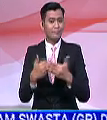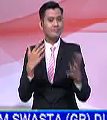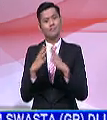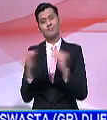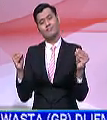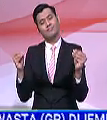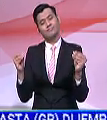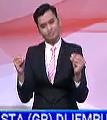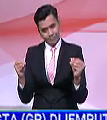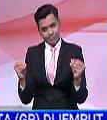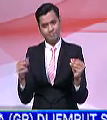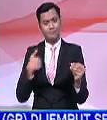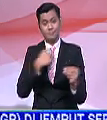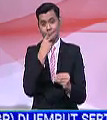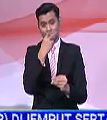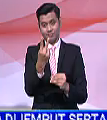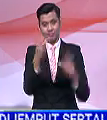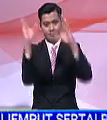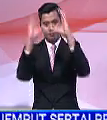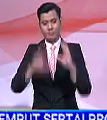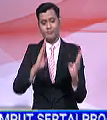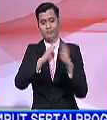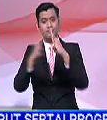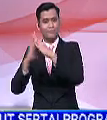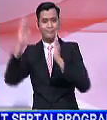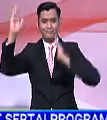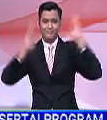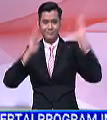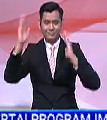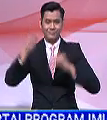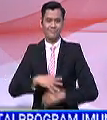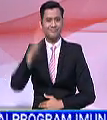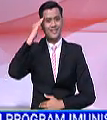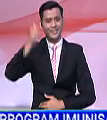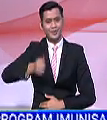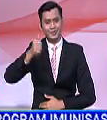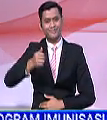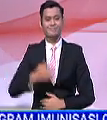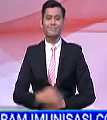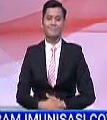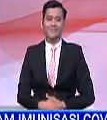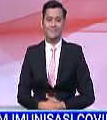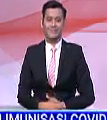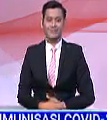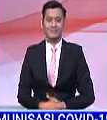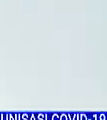berpisah, kita ikuti tinjauan cuaca bagi bandar-bandar utama di Malaysia. Sekian, Assalamualaikum.